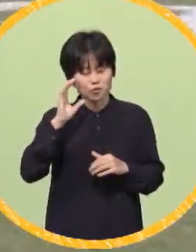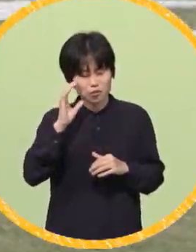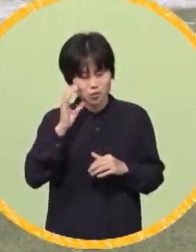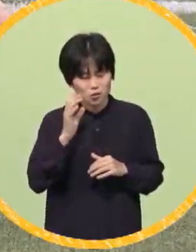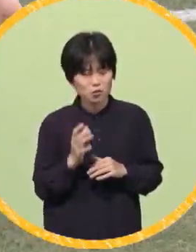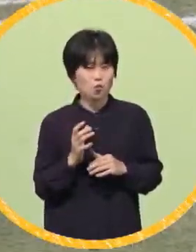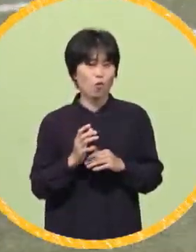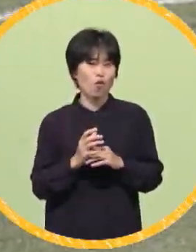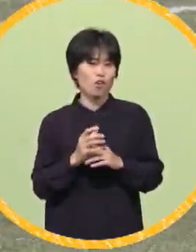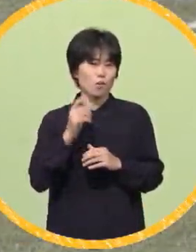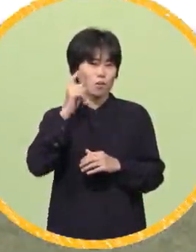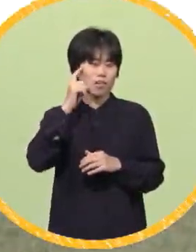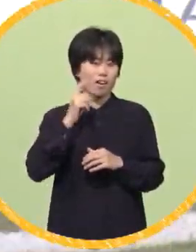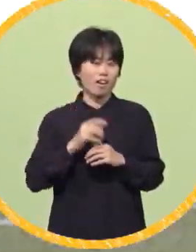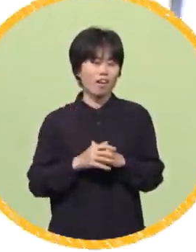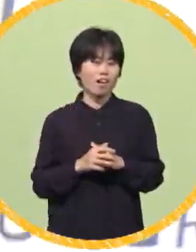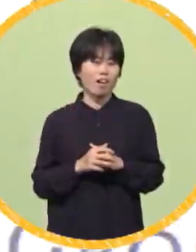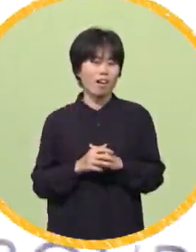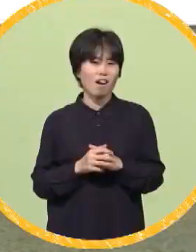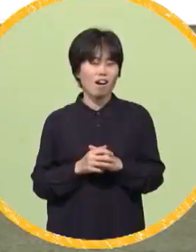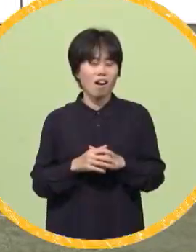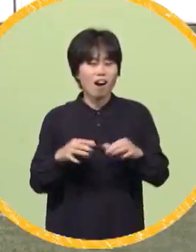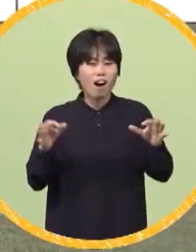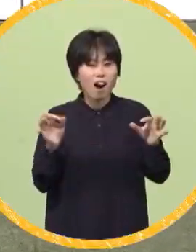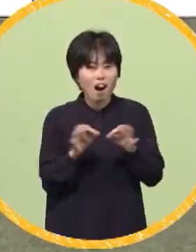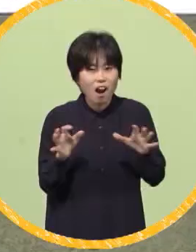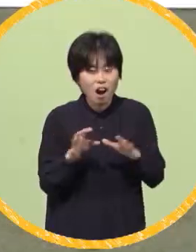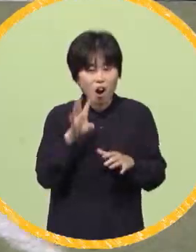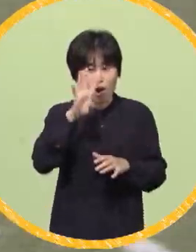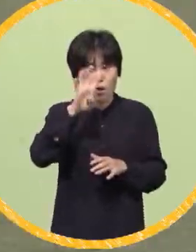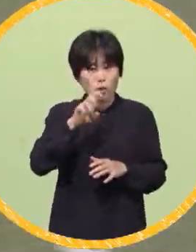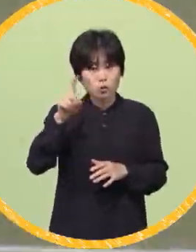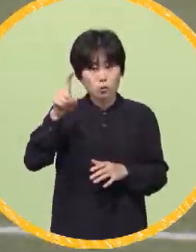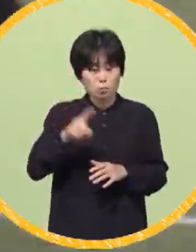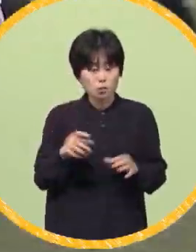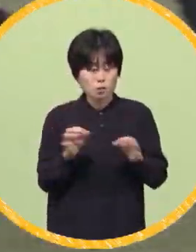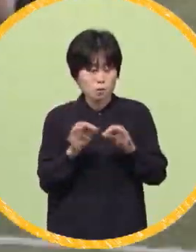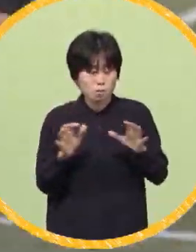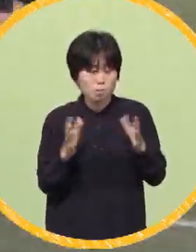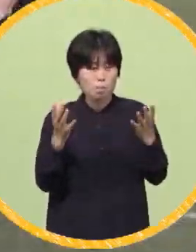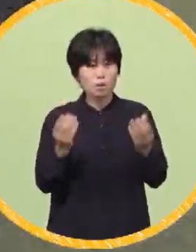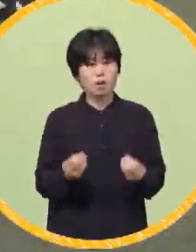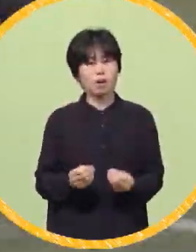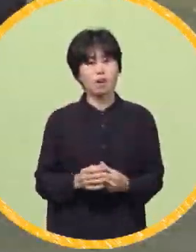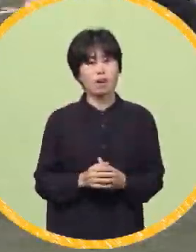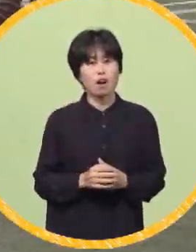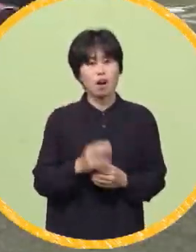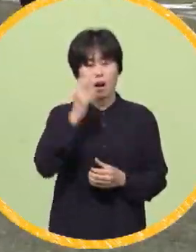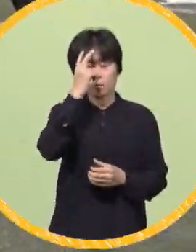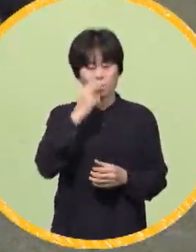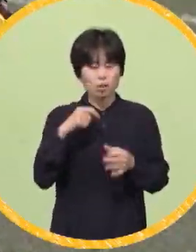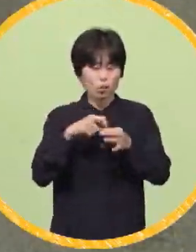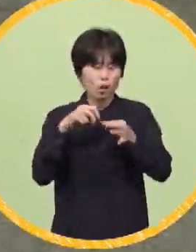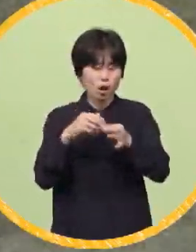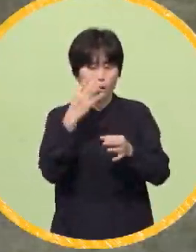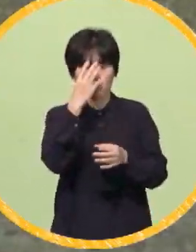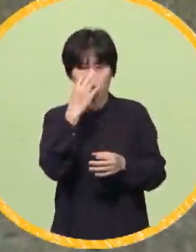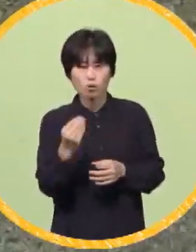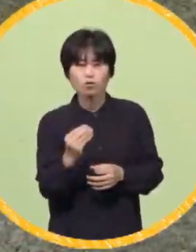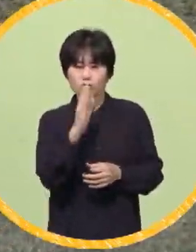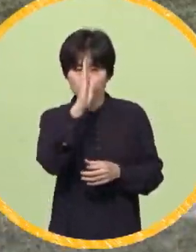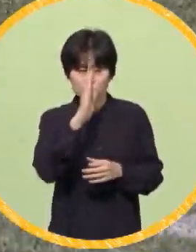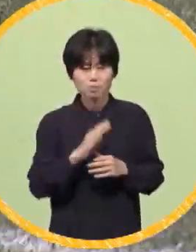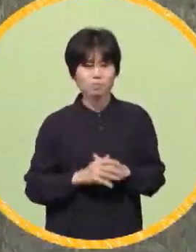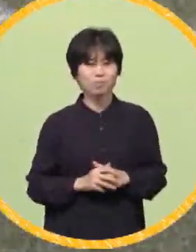僕初めて見させてもらったんですけど、もうあっという間に40分が経ちましたブライトサッカーの魅力をお願いします、落合さんの方